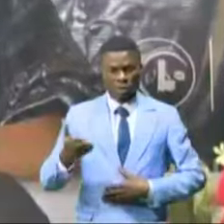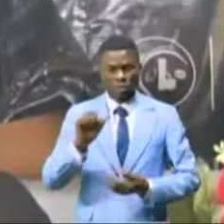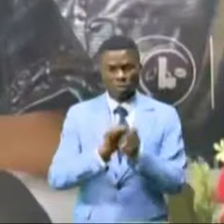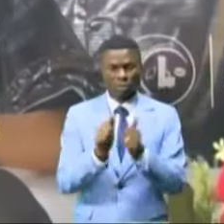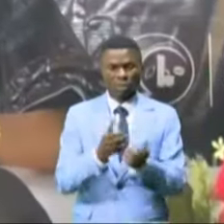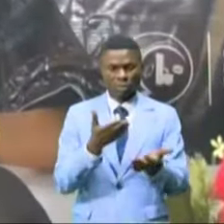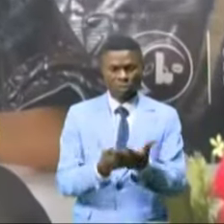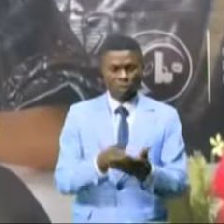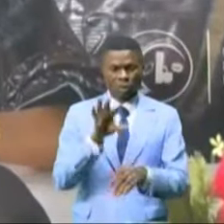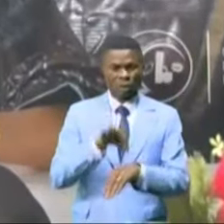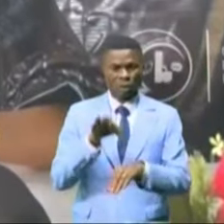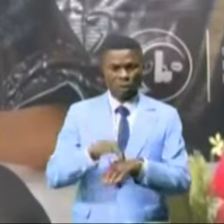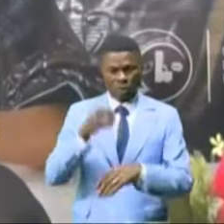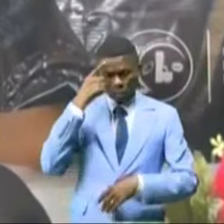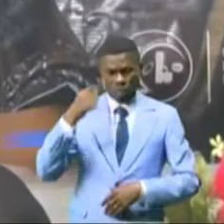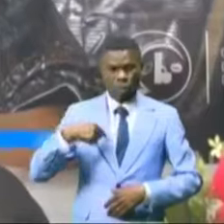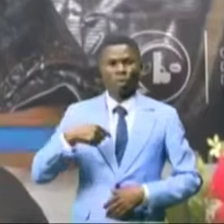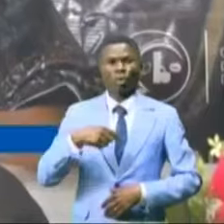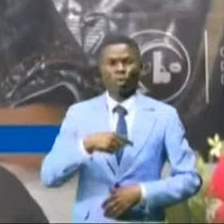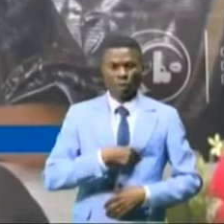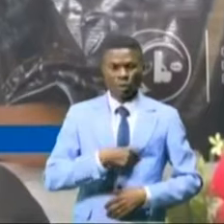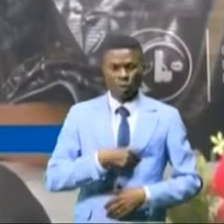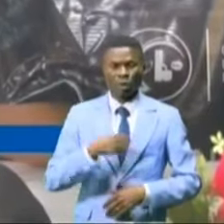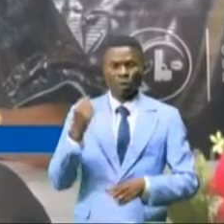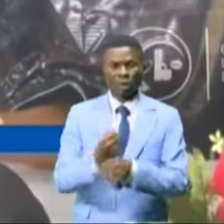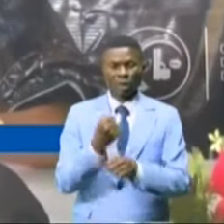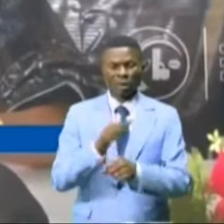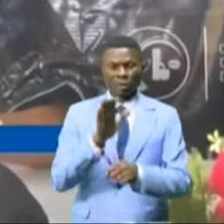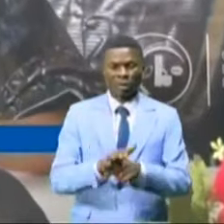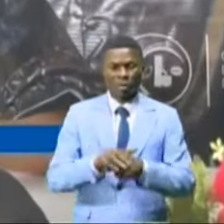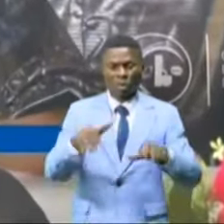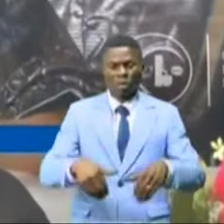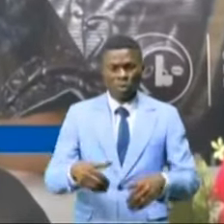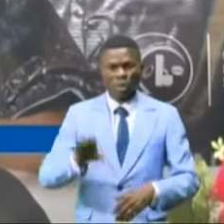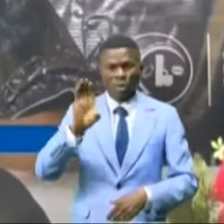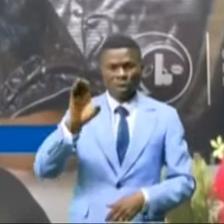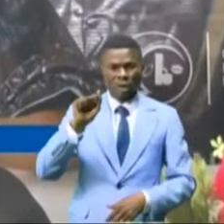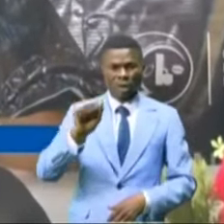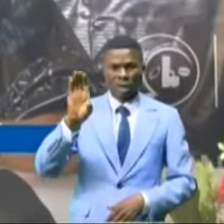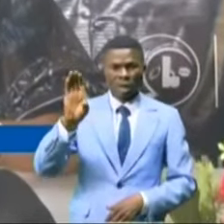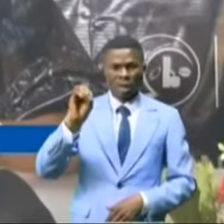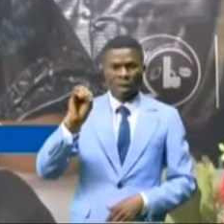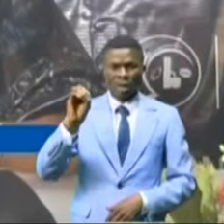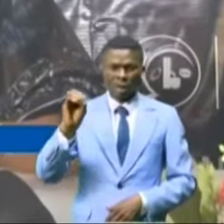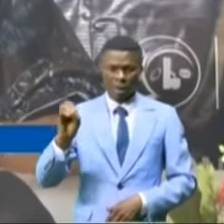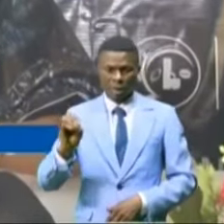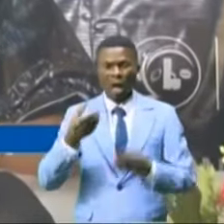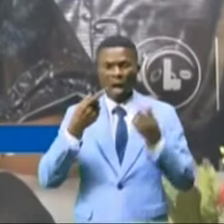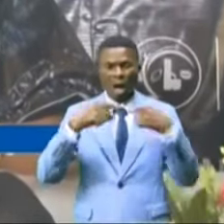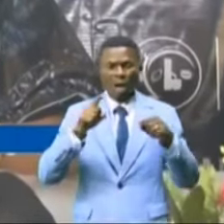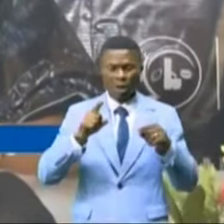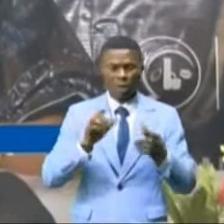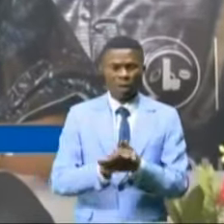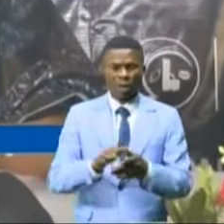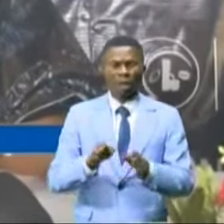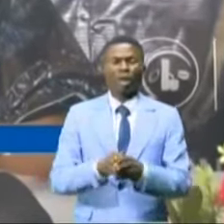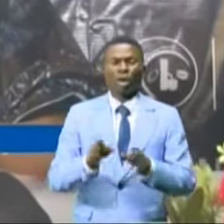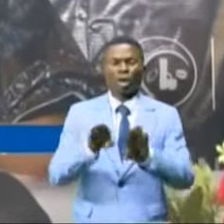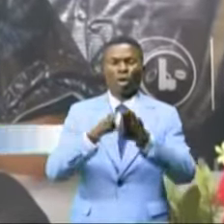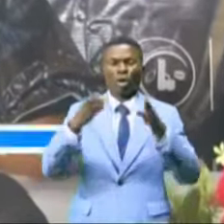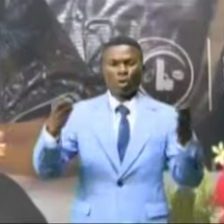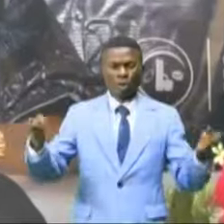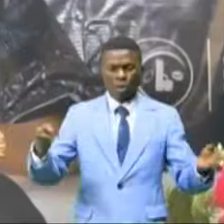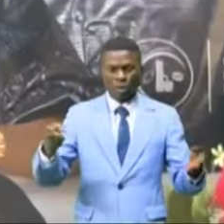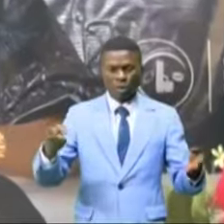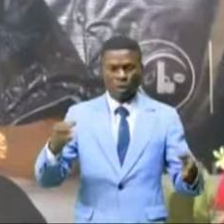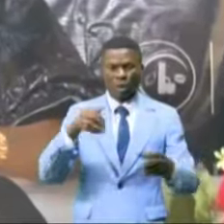situation est une opportunité pour nous de produire davantage le cacao. C'est donc une occasion d'annoncer une porte ouverte au